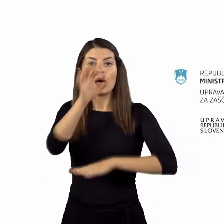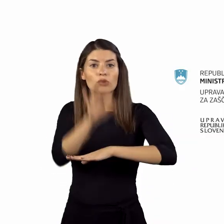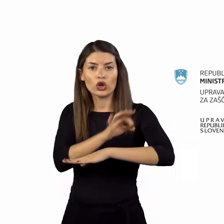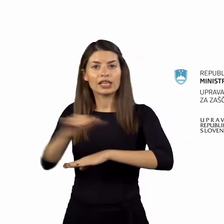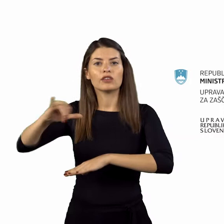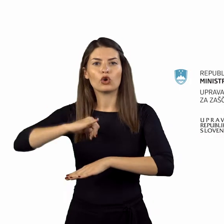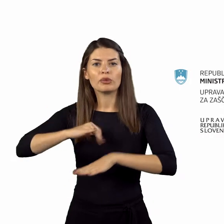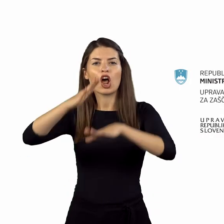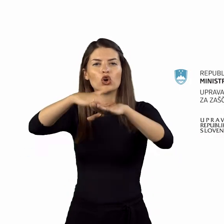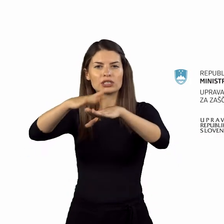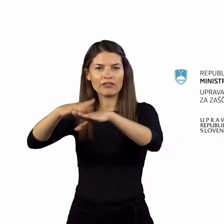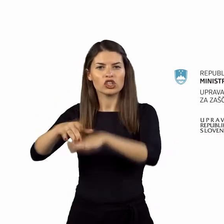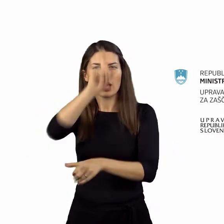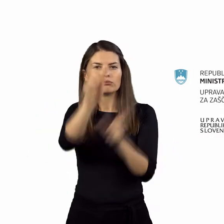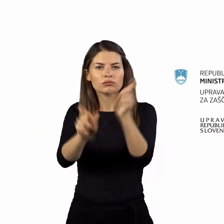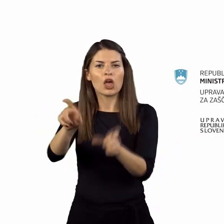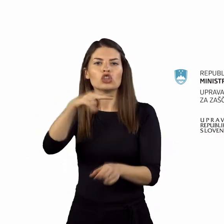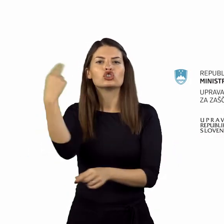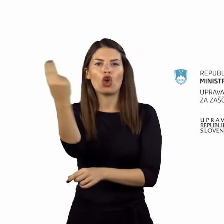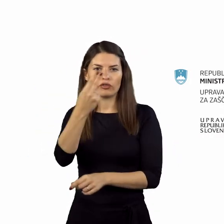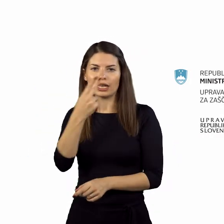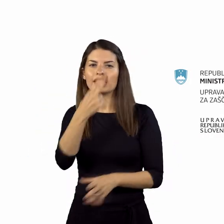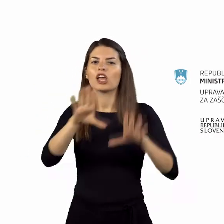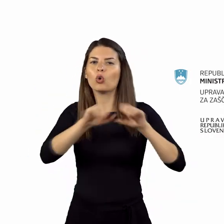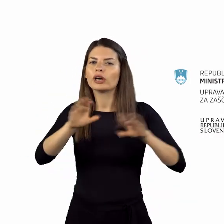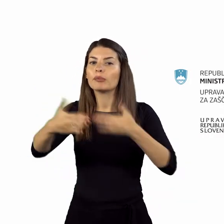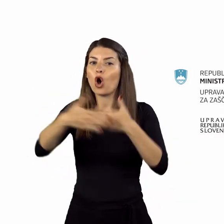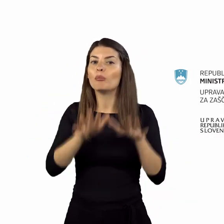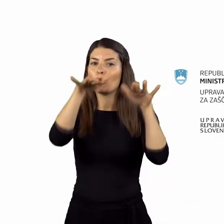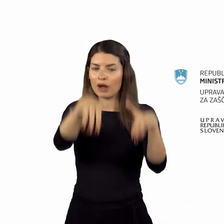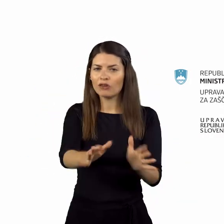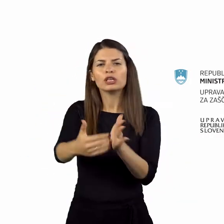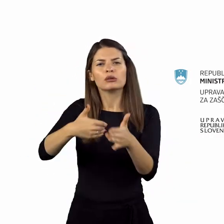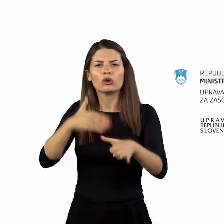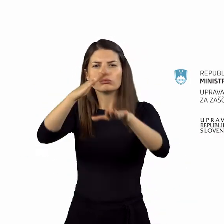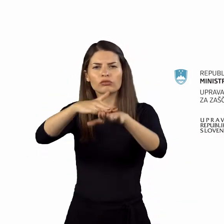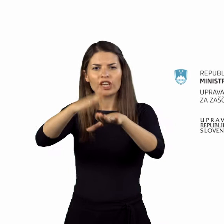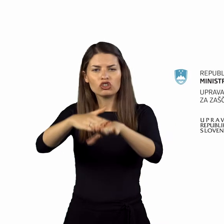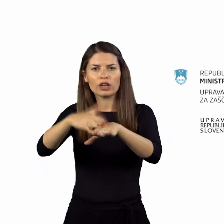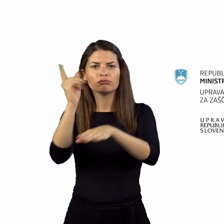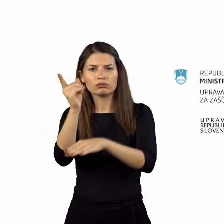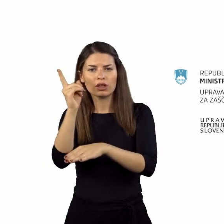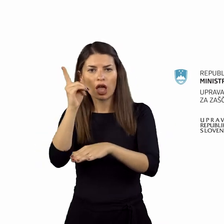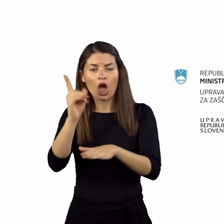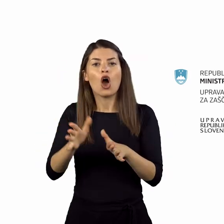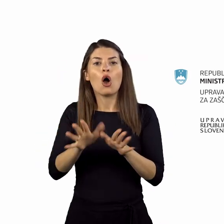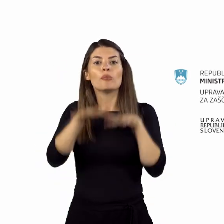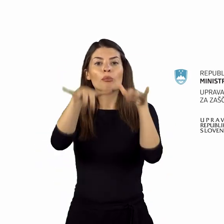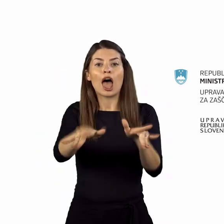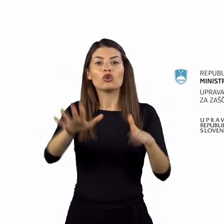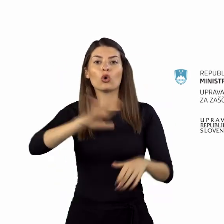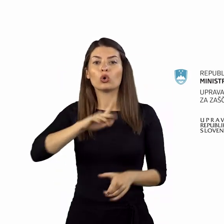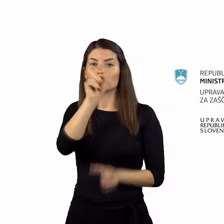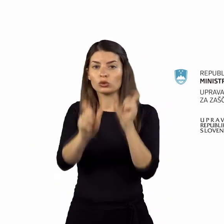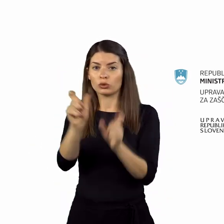Projekt informiranje in ozaveščanje prebivalcev Slovenije o ukrepih o poplavah ter zgodnje alarmiranje in obveščanje poplavno ogroženih subjektov